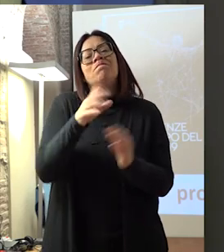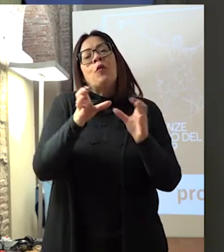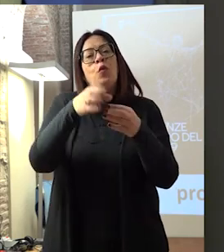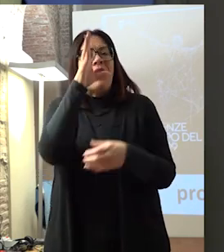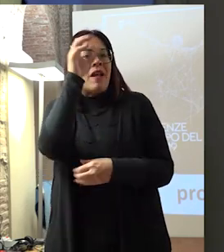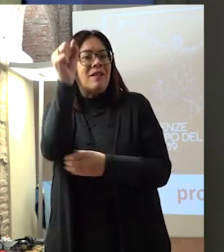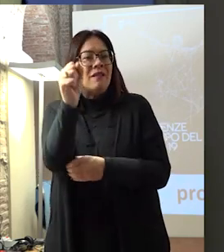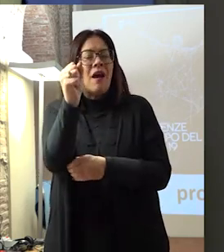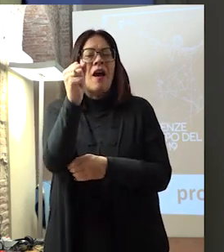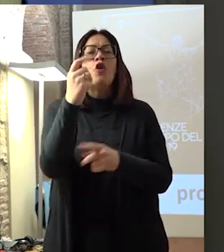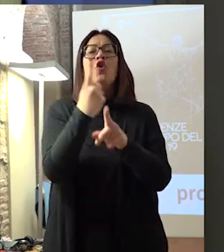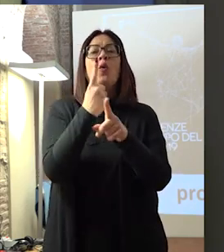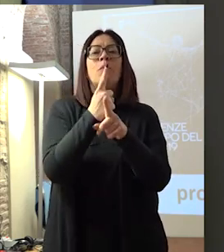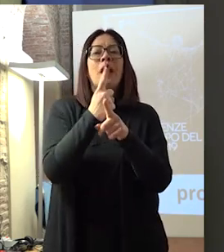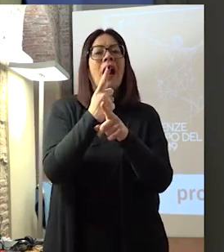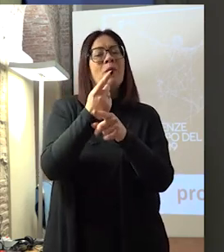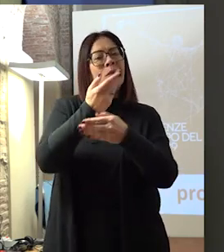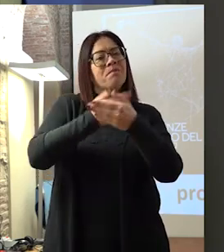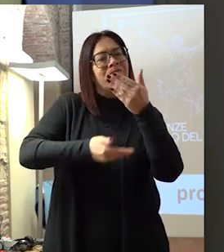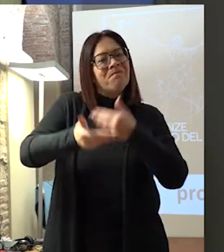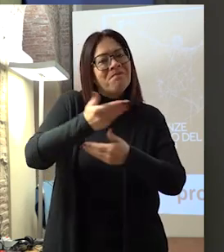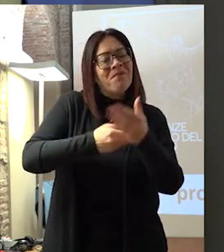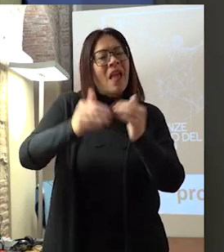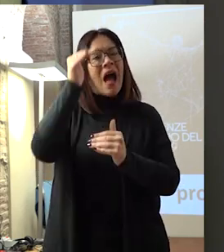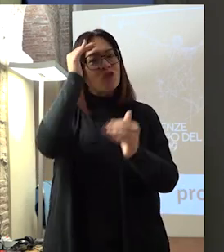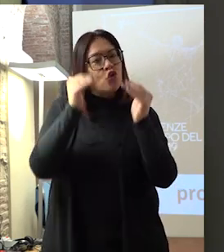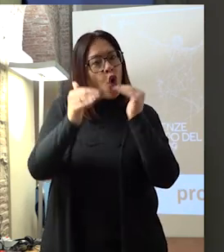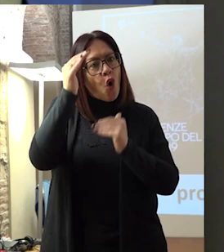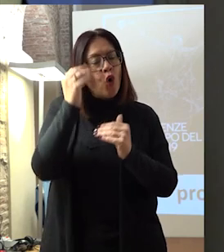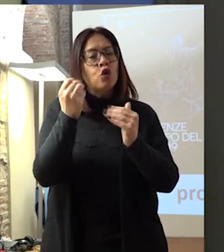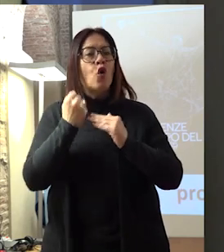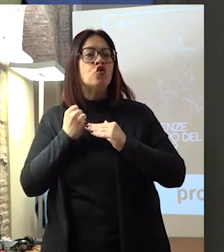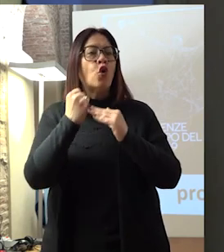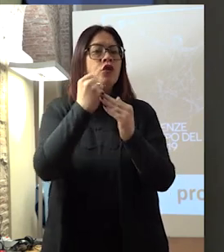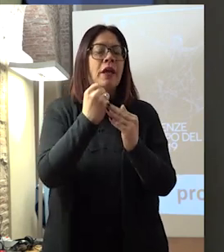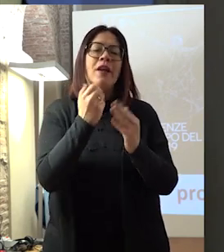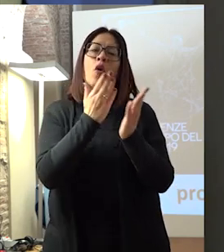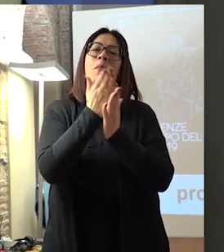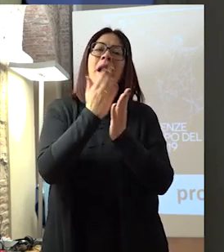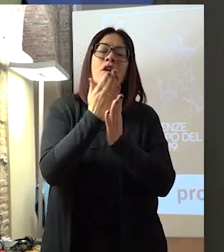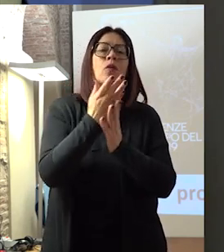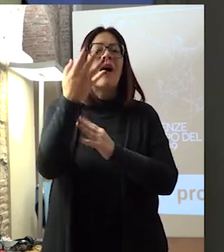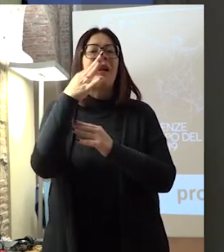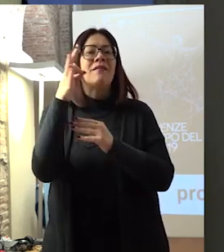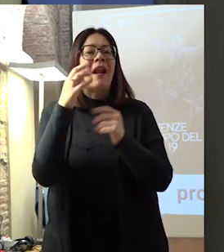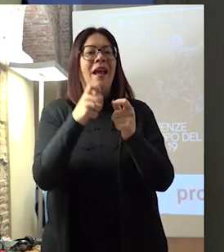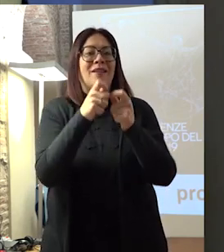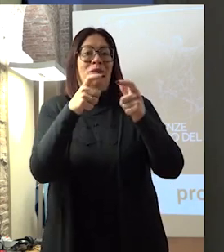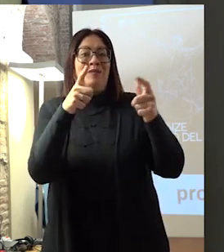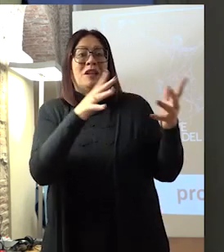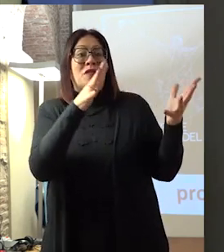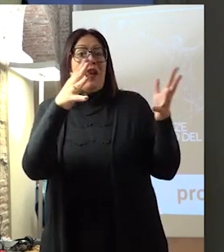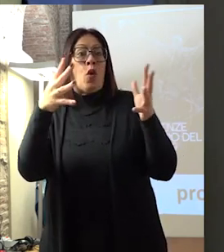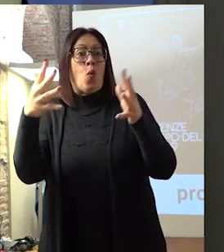del reciproco ascolto e del reciproco sostegno nella fioritura di questi talenti. Perché siamo